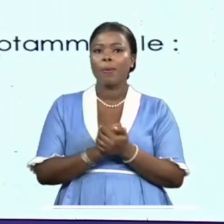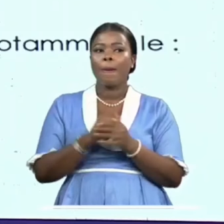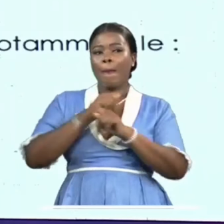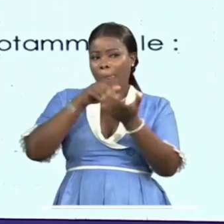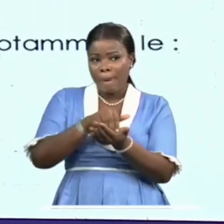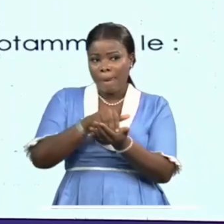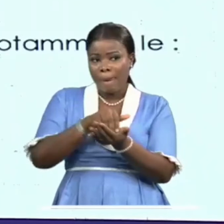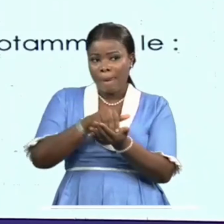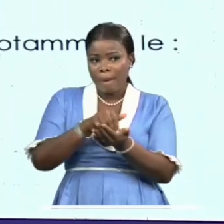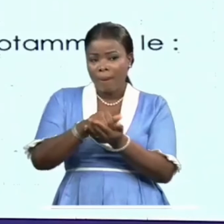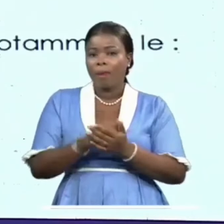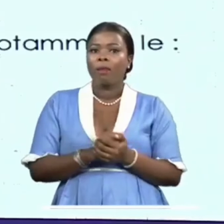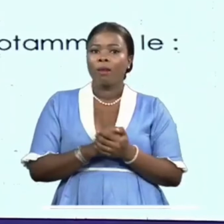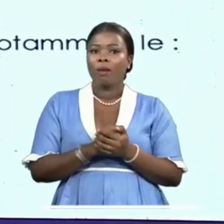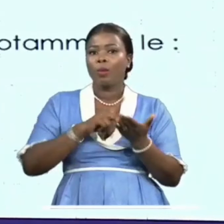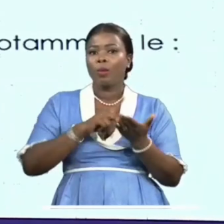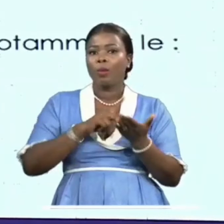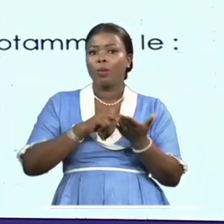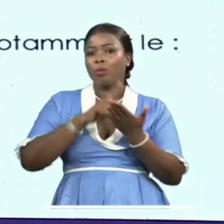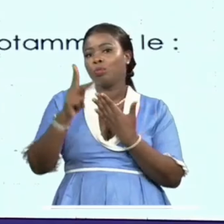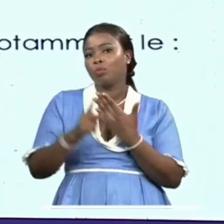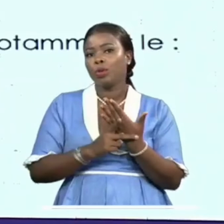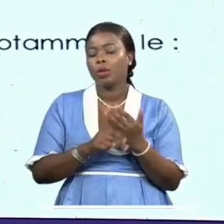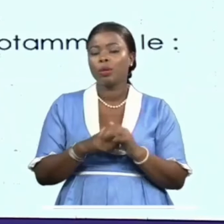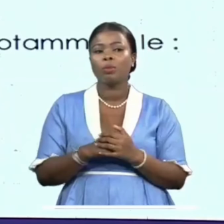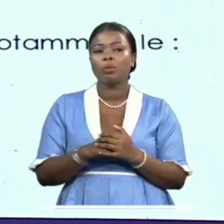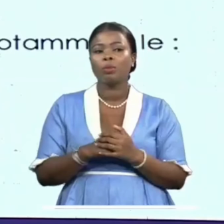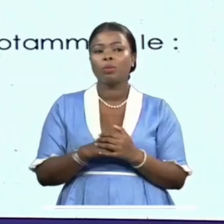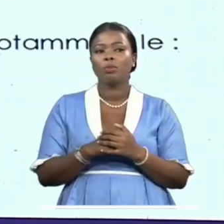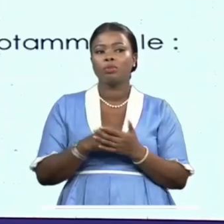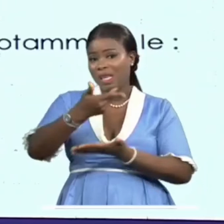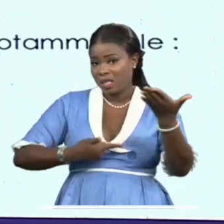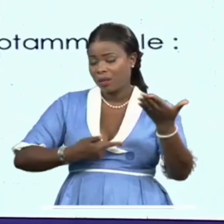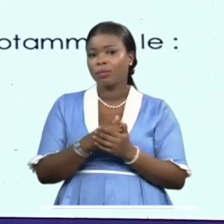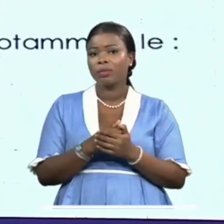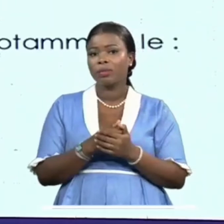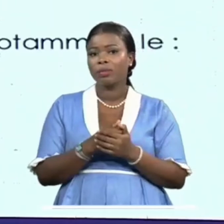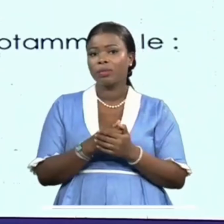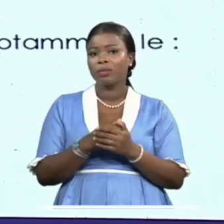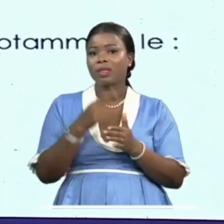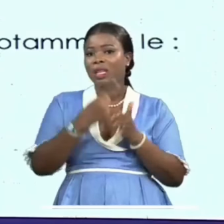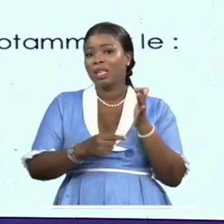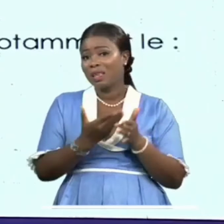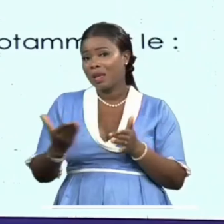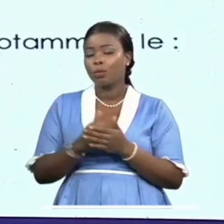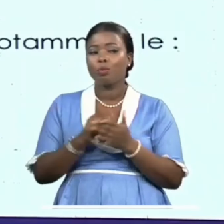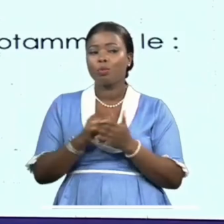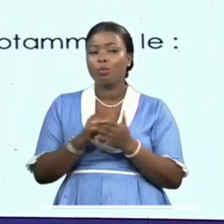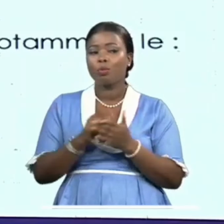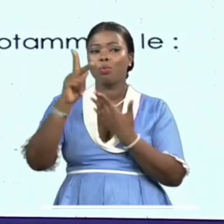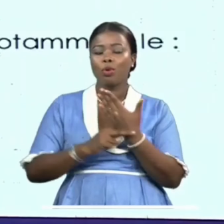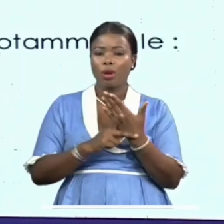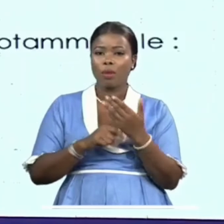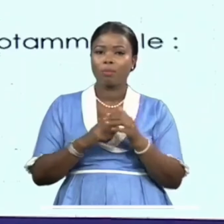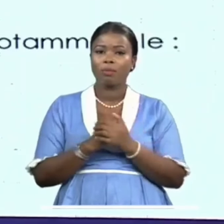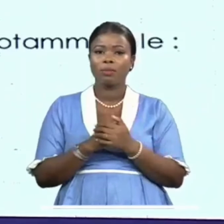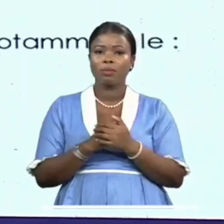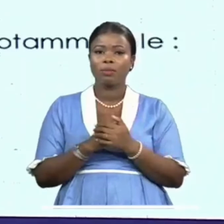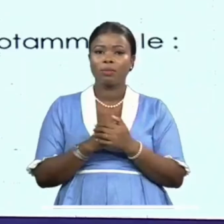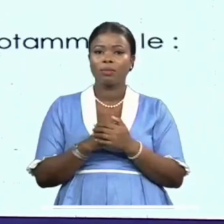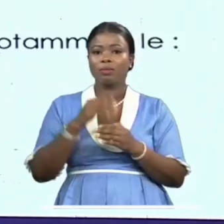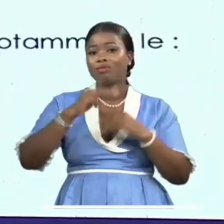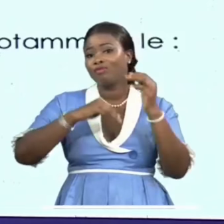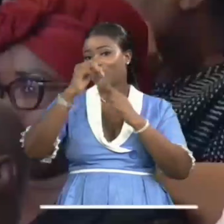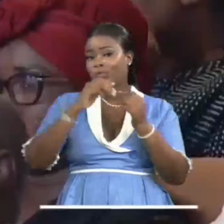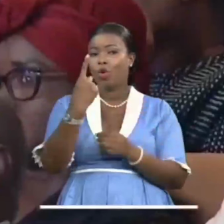de program qui ont été concctés j'ai juste listé quelques programmes illustratifs dans le domaine des infrastructures ce domaine va occuper